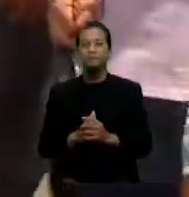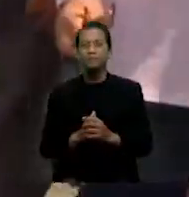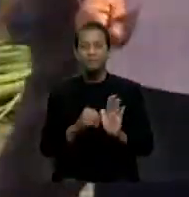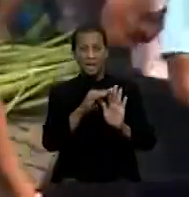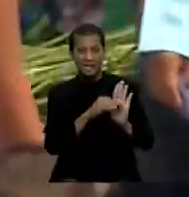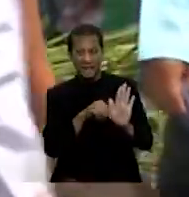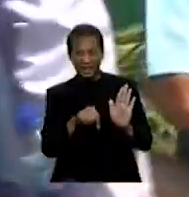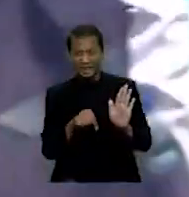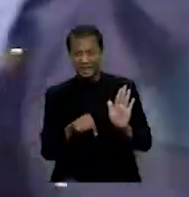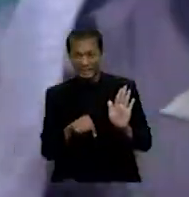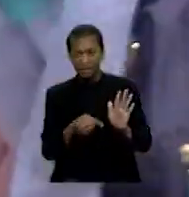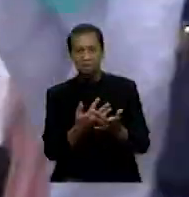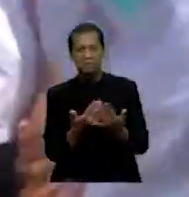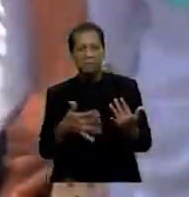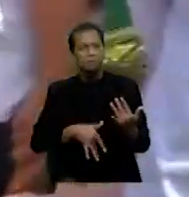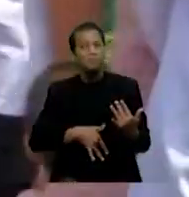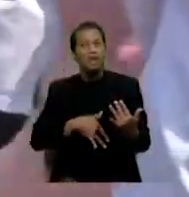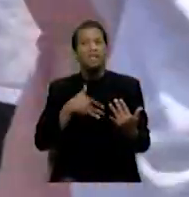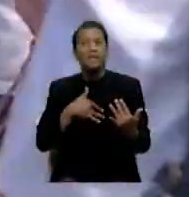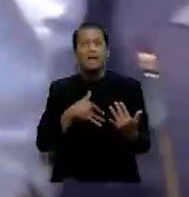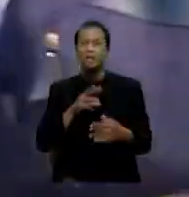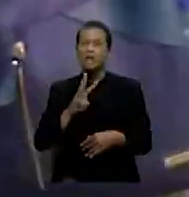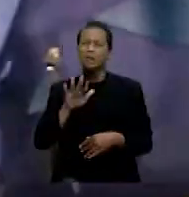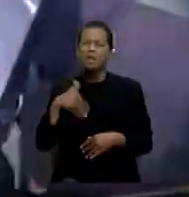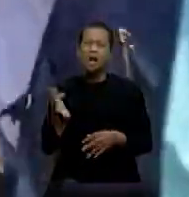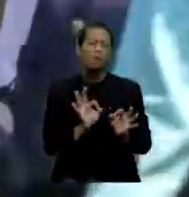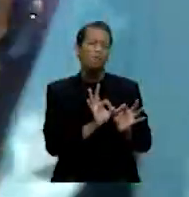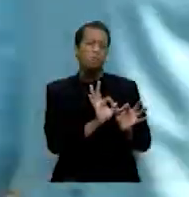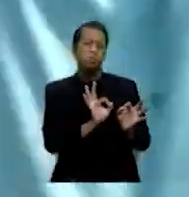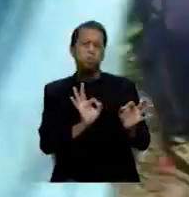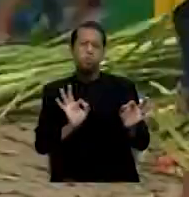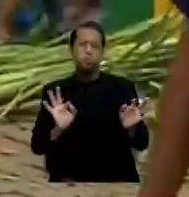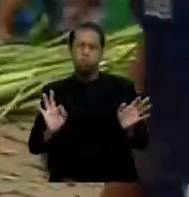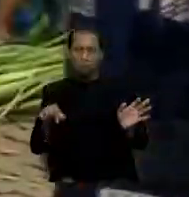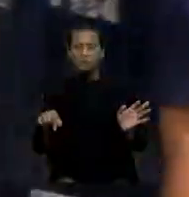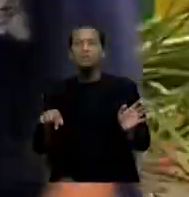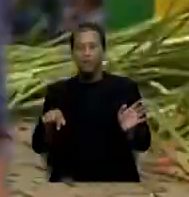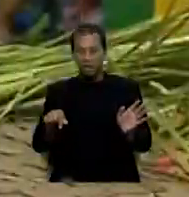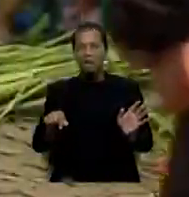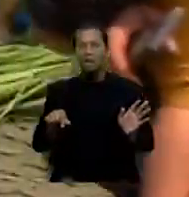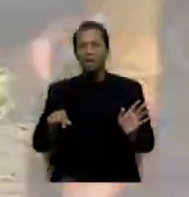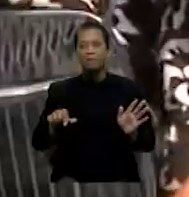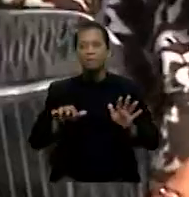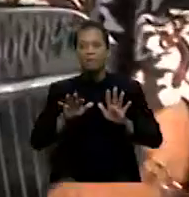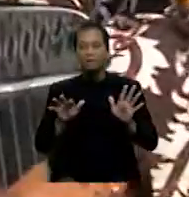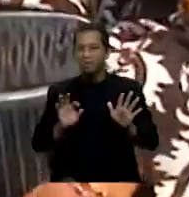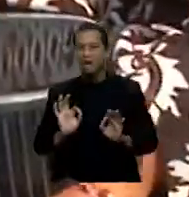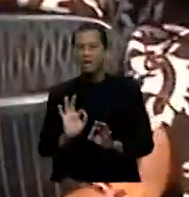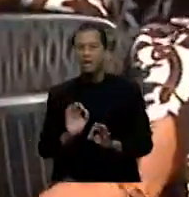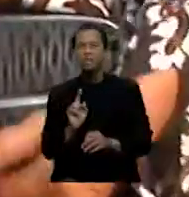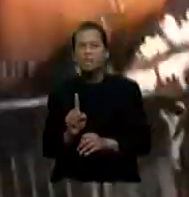mengobati rasa rindu setelah 3 tahun lamanya acara Lebaran Betawi tidak diselenggarakan akibat COVID-19.